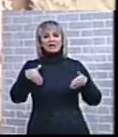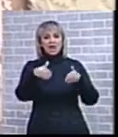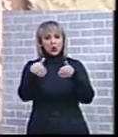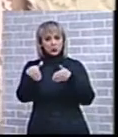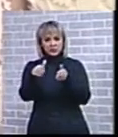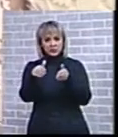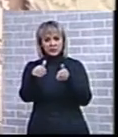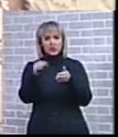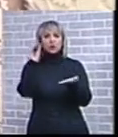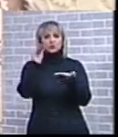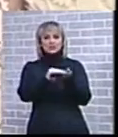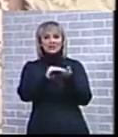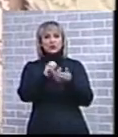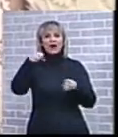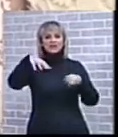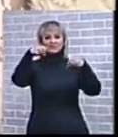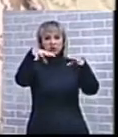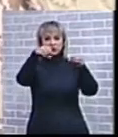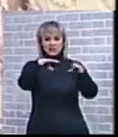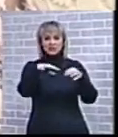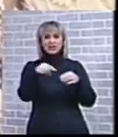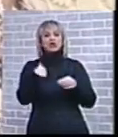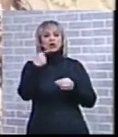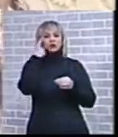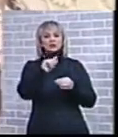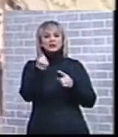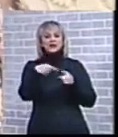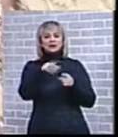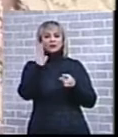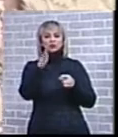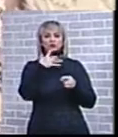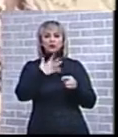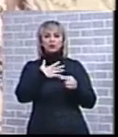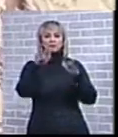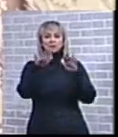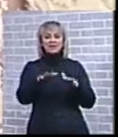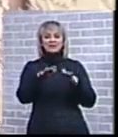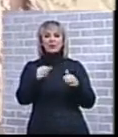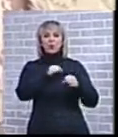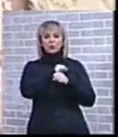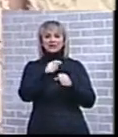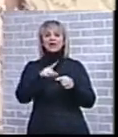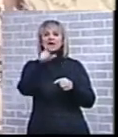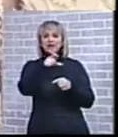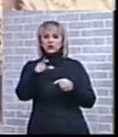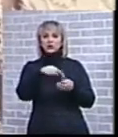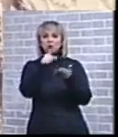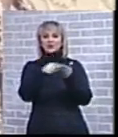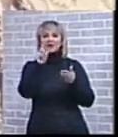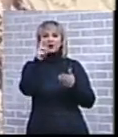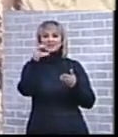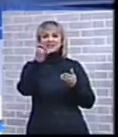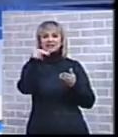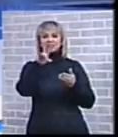дорожки, установлено освещение. И я думаю, что это будет любимым местом отдыха горожан города